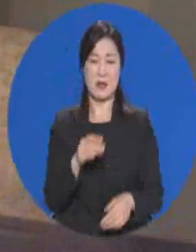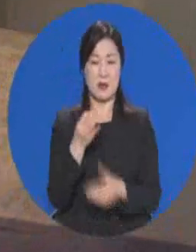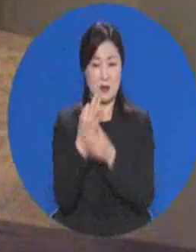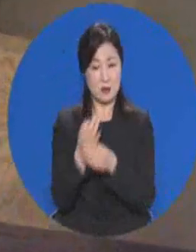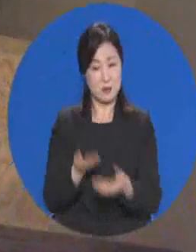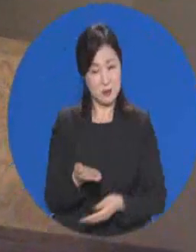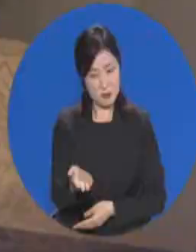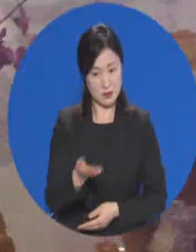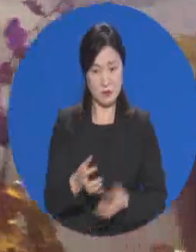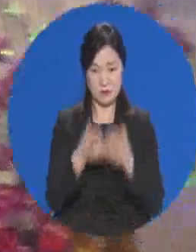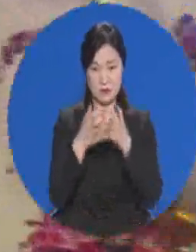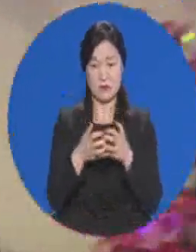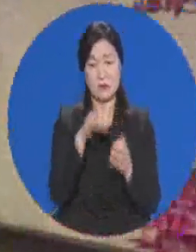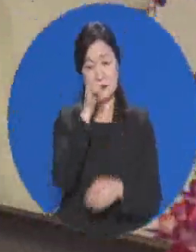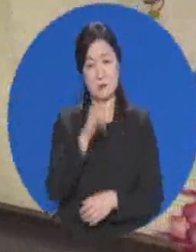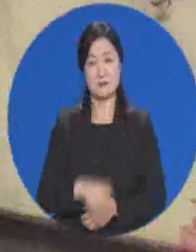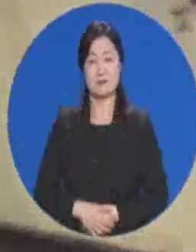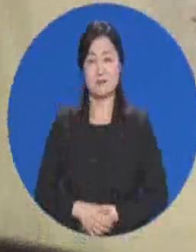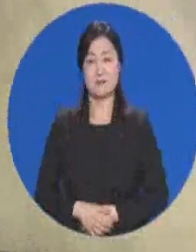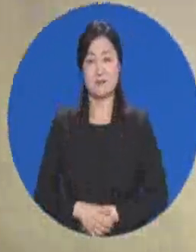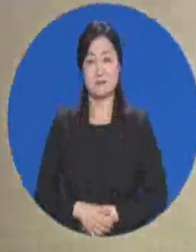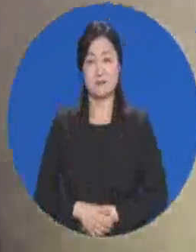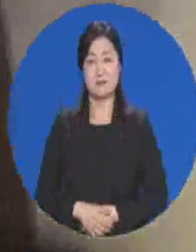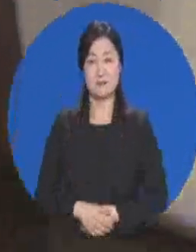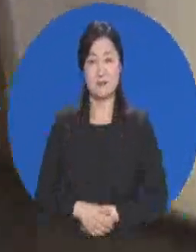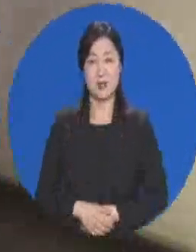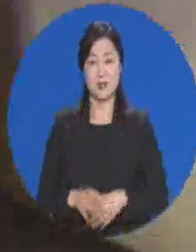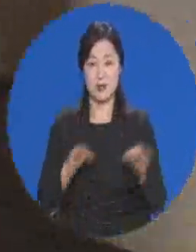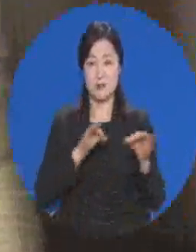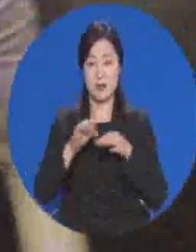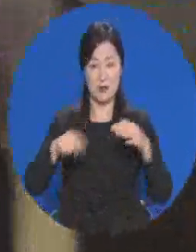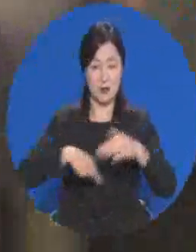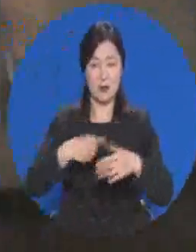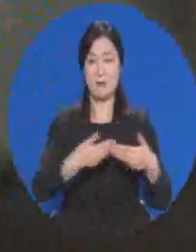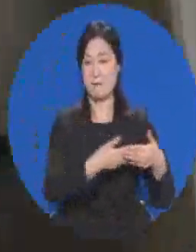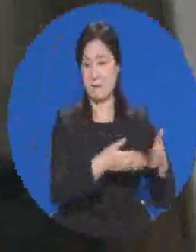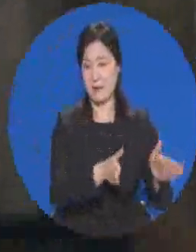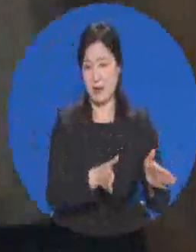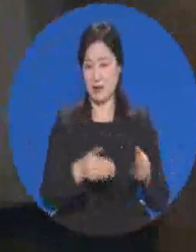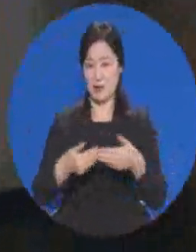설치돼 있었습니다. 그리고 주점 내부는 방으로만 이뤄진